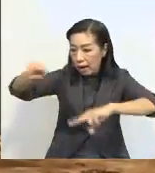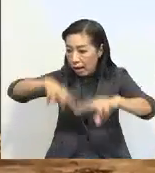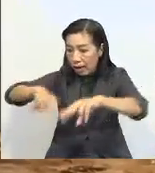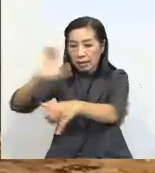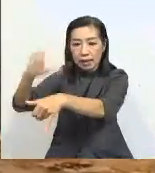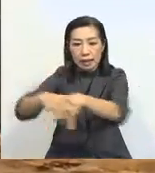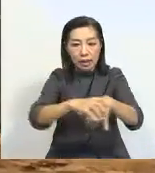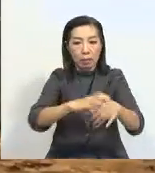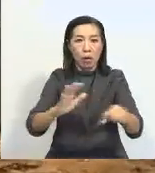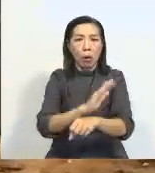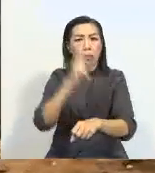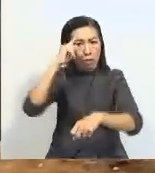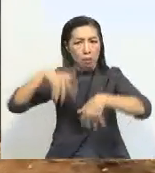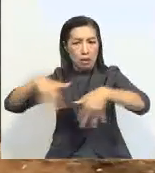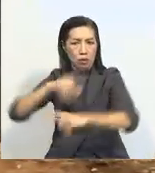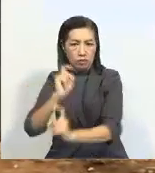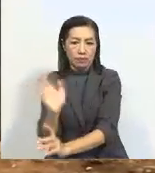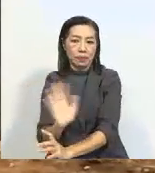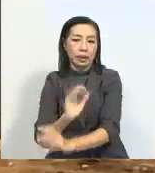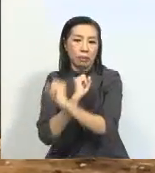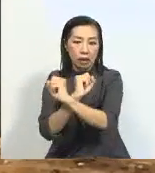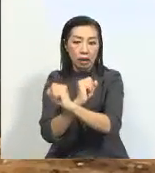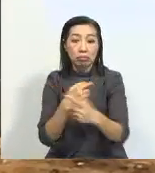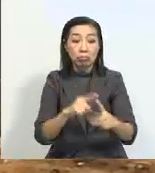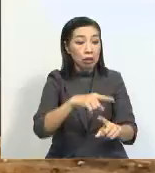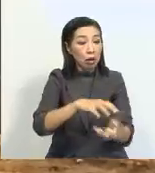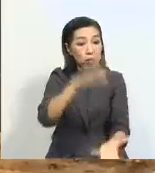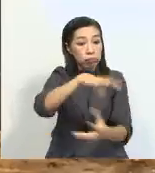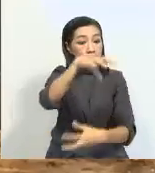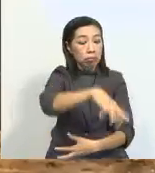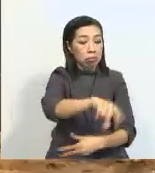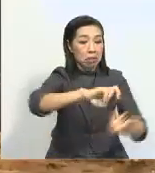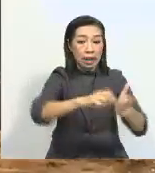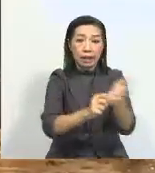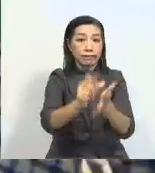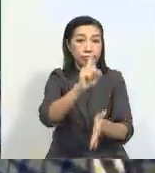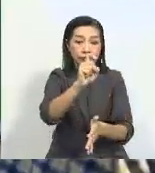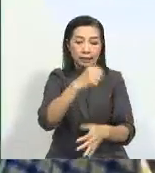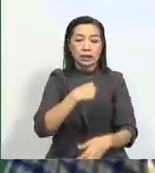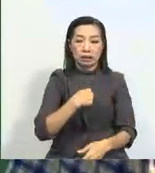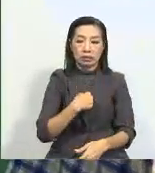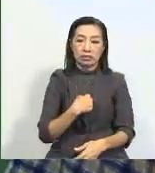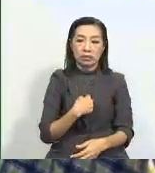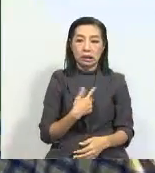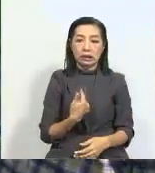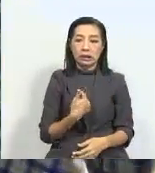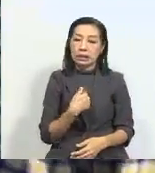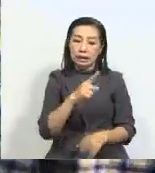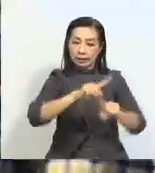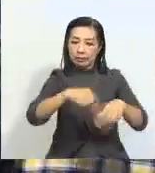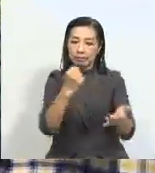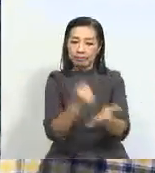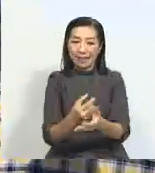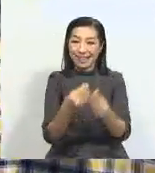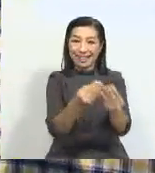บจำนวนทั้งหมดเพื่อความปลอดภัยแต่ถ้าทางฟาร์มไม่สามารถแก้ปัญหานี้ได้นะคะทางเจ้าหน้าที่บอกว่าจะถอนใบอนุญ